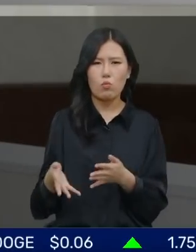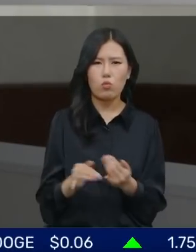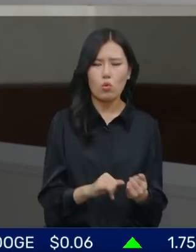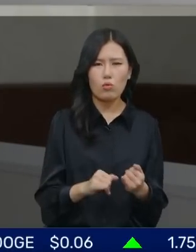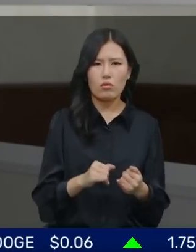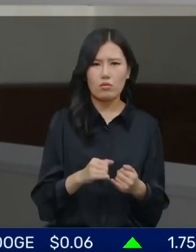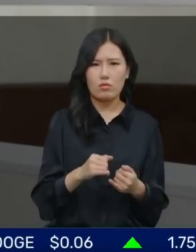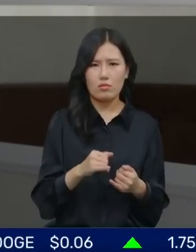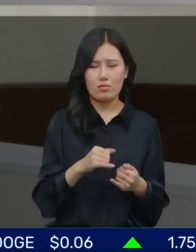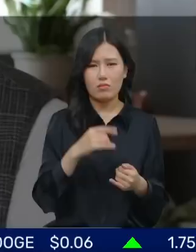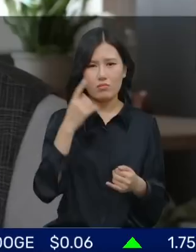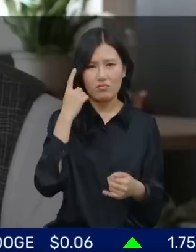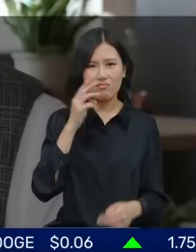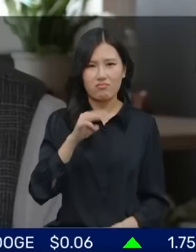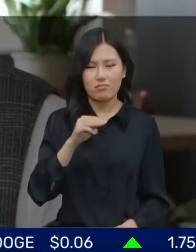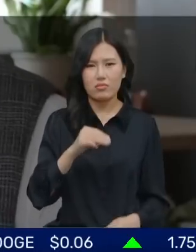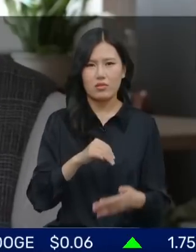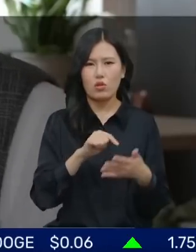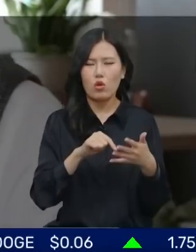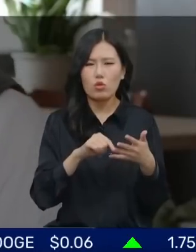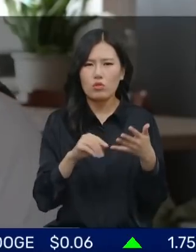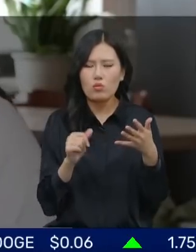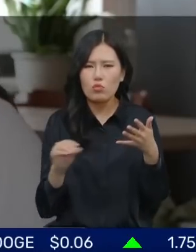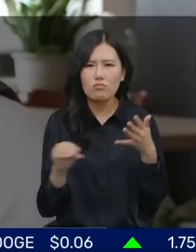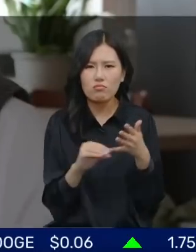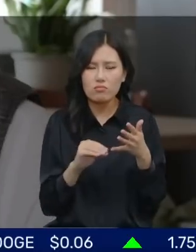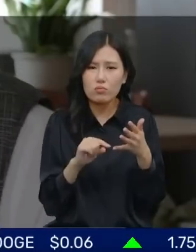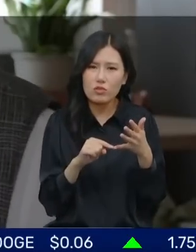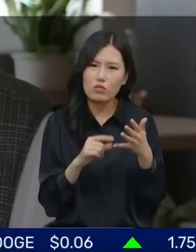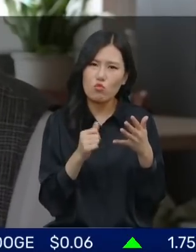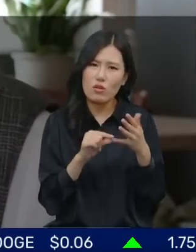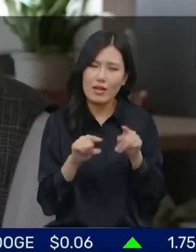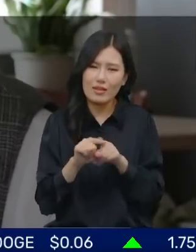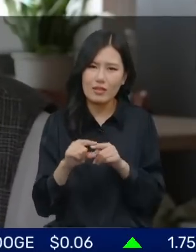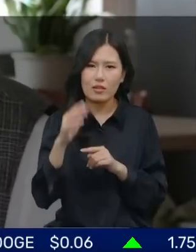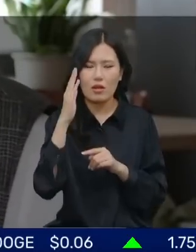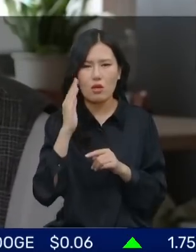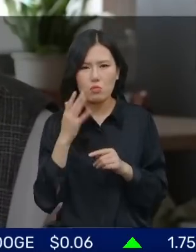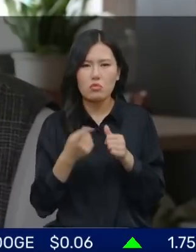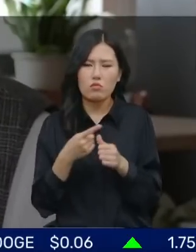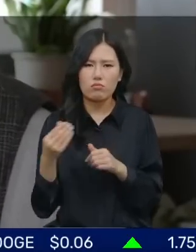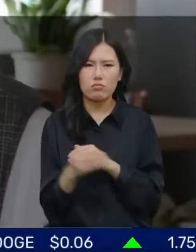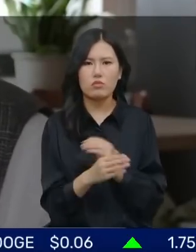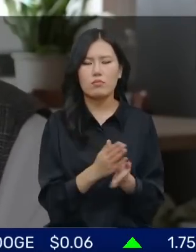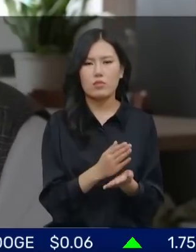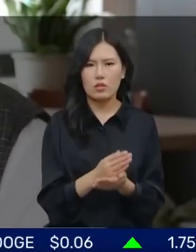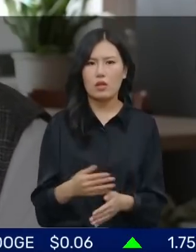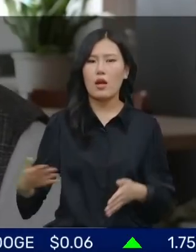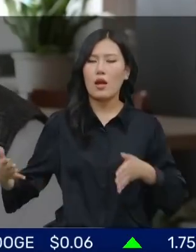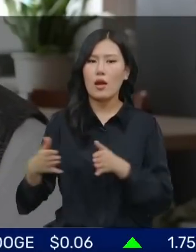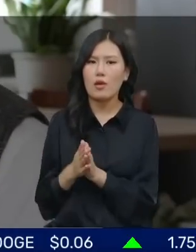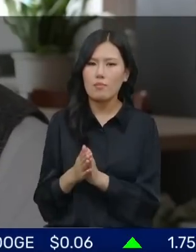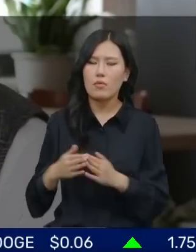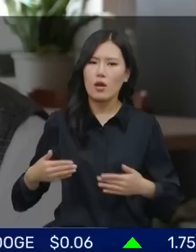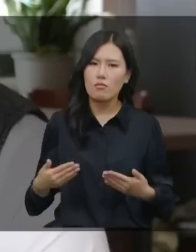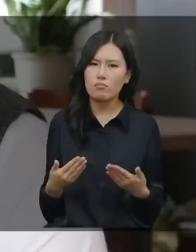доод түвшинөөр хүүхдийн тэтгэлэг тогтоодог гэсэн чинь найруулгын төсөл үүсэх юм бол тодорхой хэмжээнд тодорхой хугацаанд хамтарч амьдралыг хамтран амьдралыг